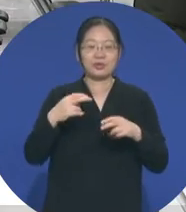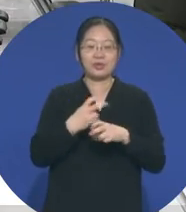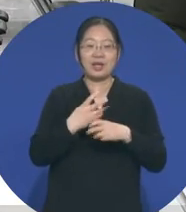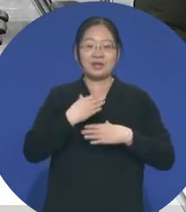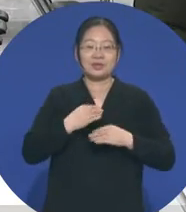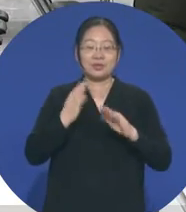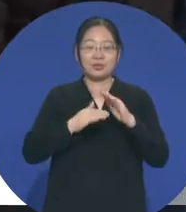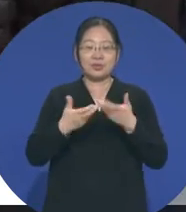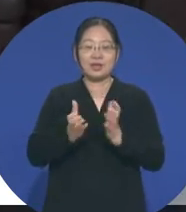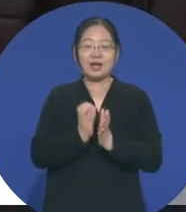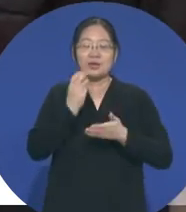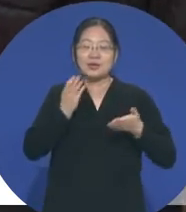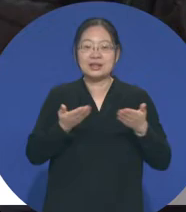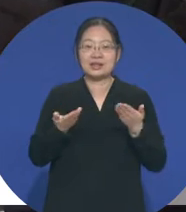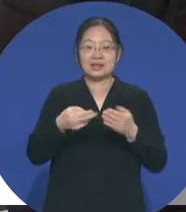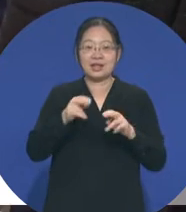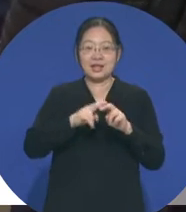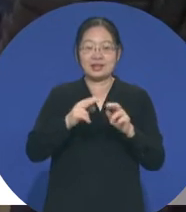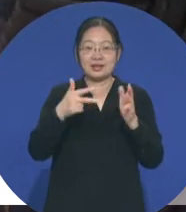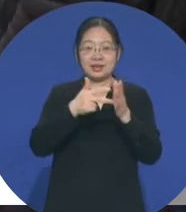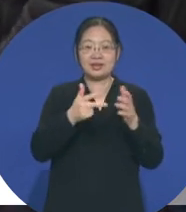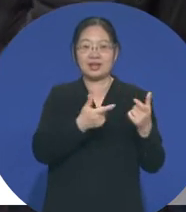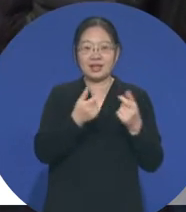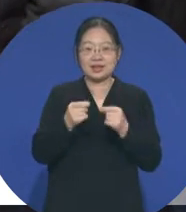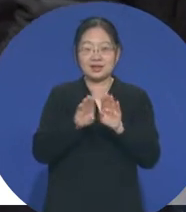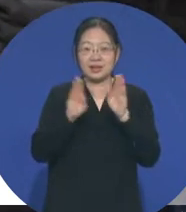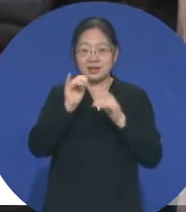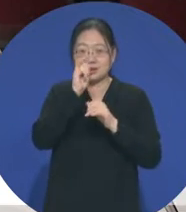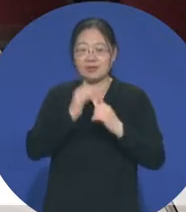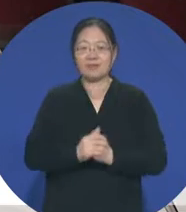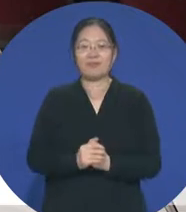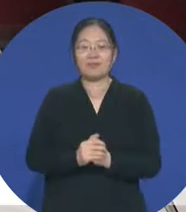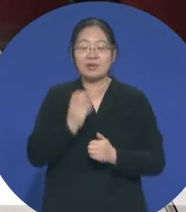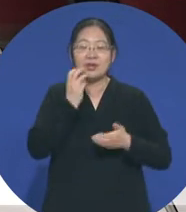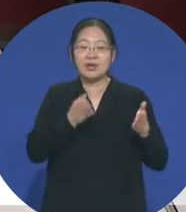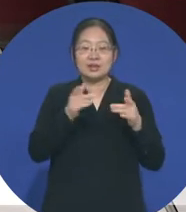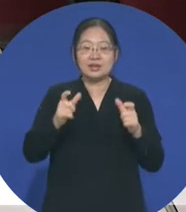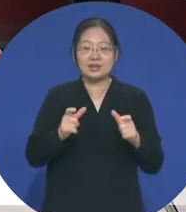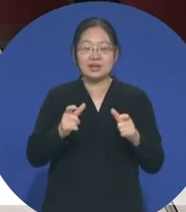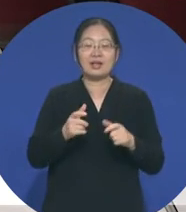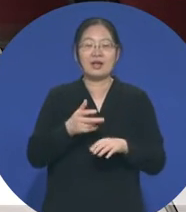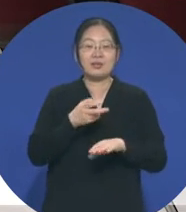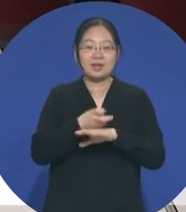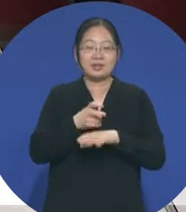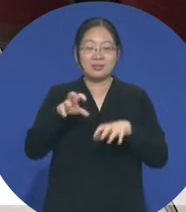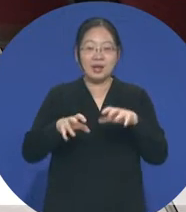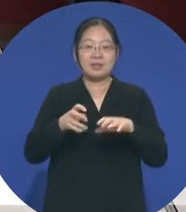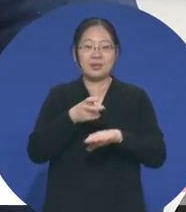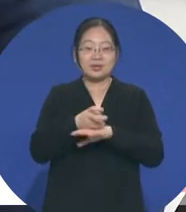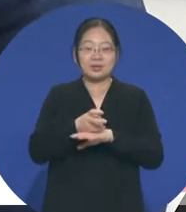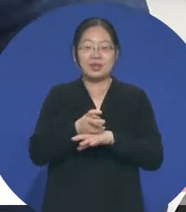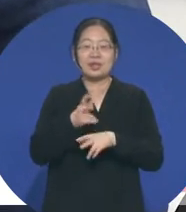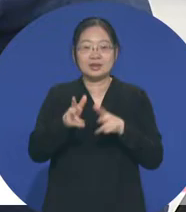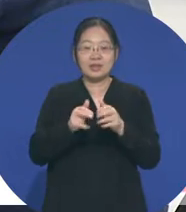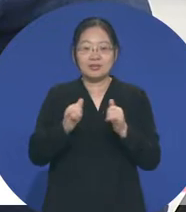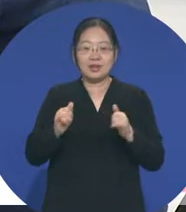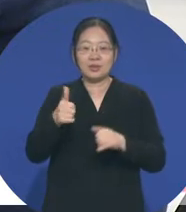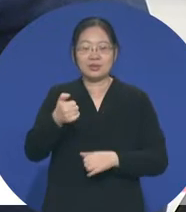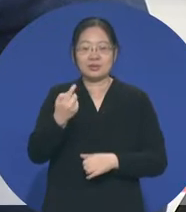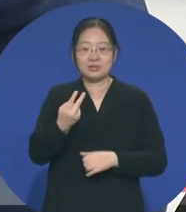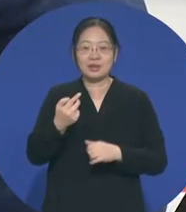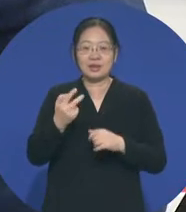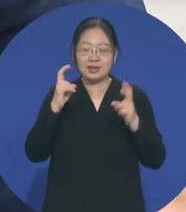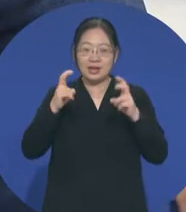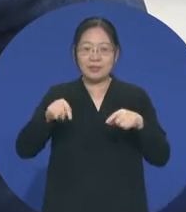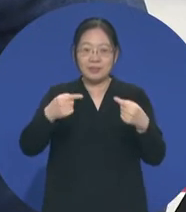교통안전공단 경도 일자리 재단이 공동기획한 이번 채용 박람회는 경기지역 주요 시내버스 및 마을버스 사업장 52개사